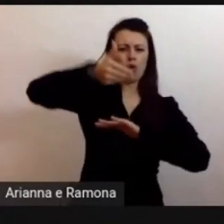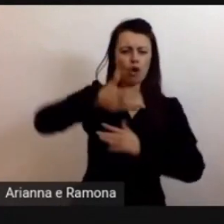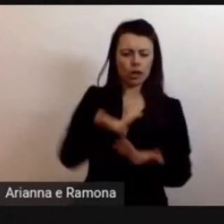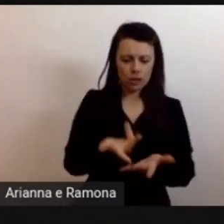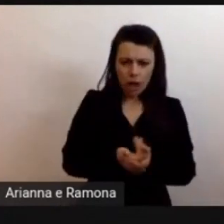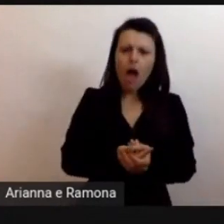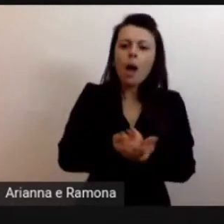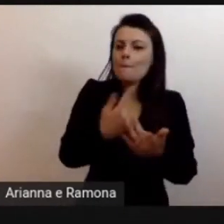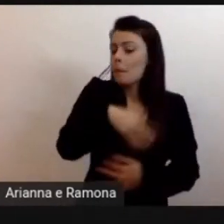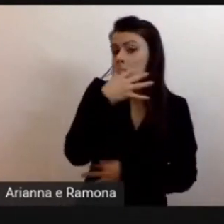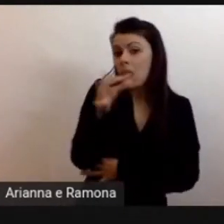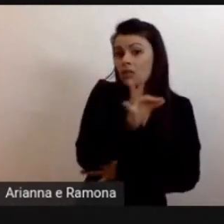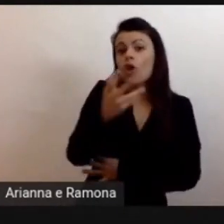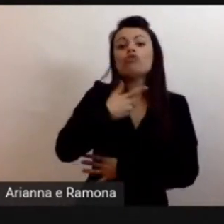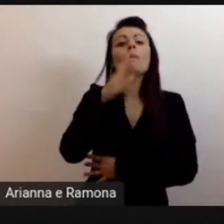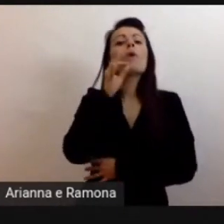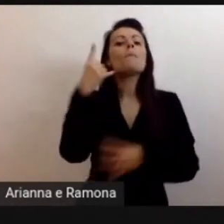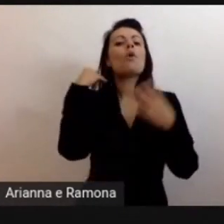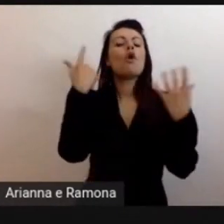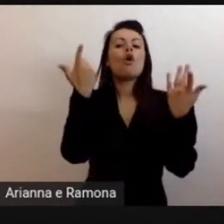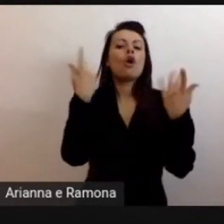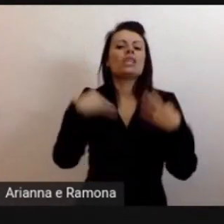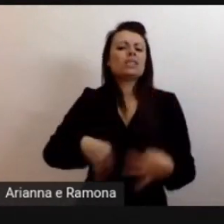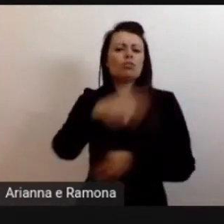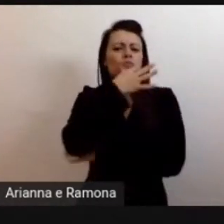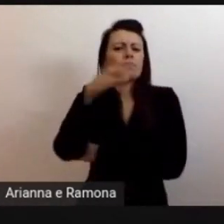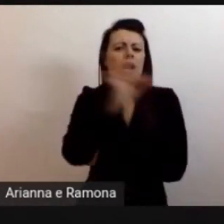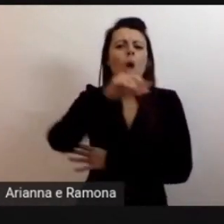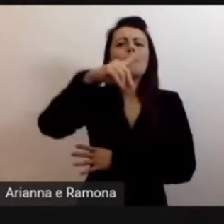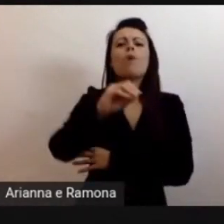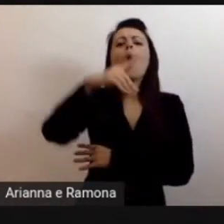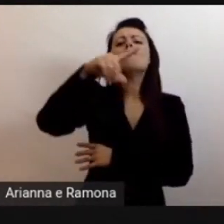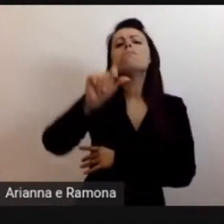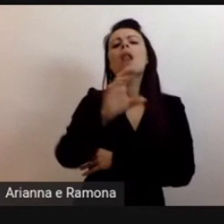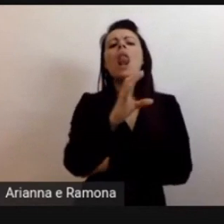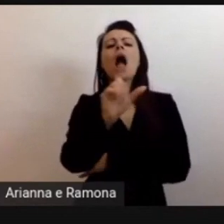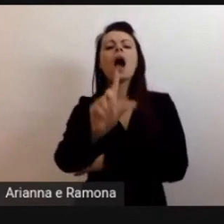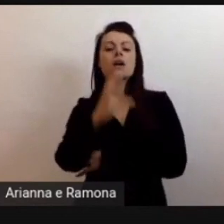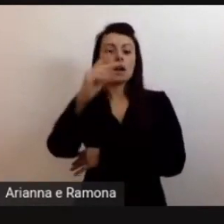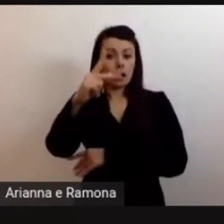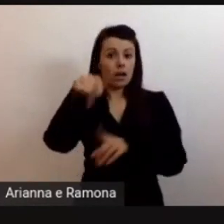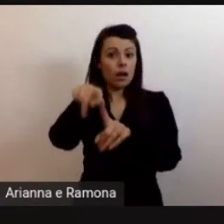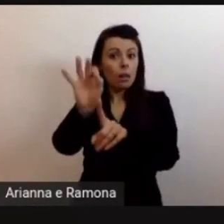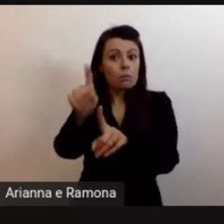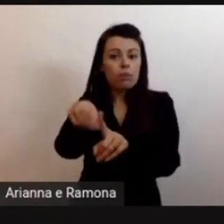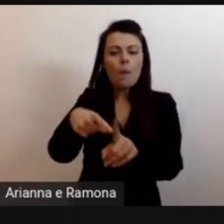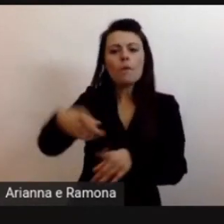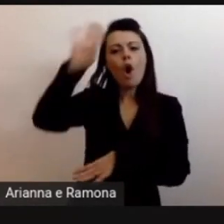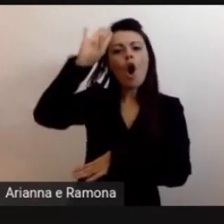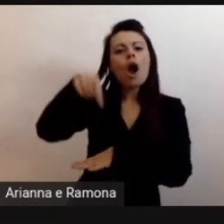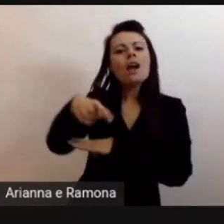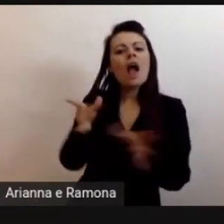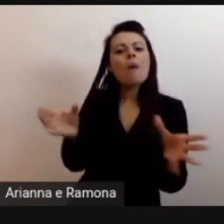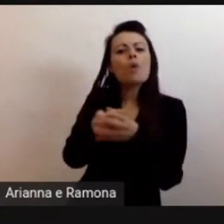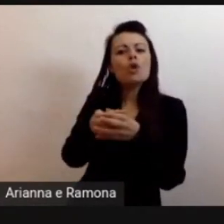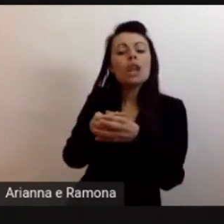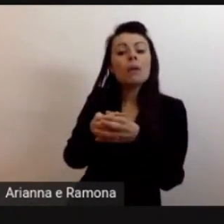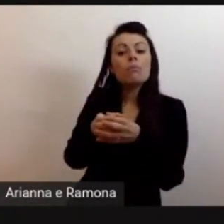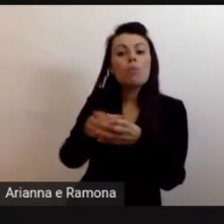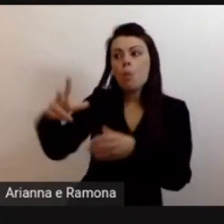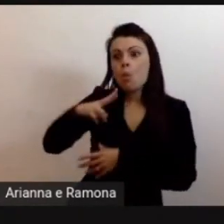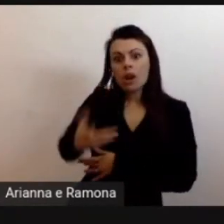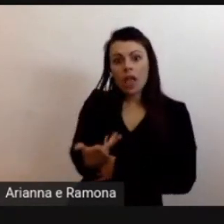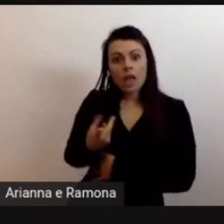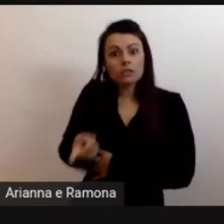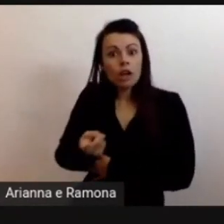o di istituto ben poca il porto anche il capo più distruggere il più possibile di ricchezza che ha